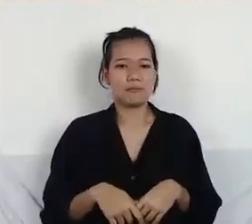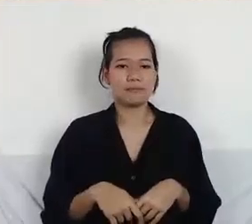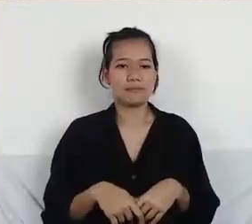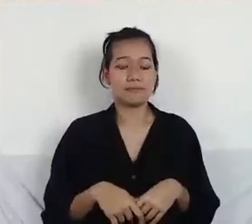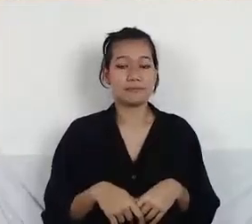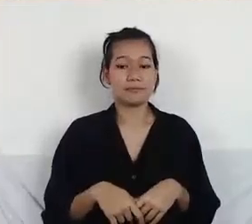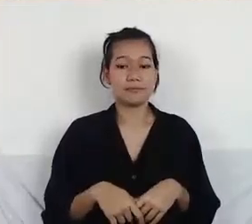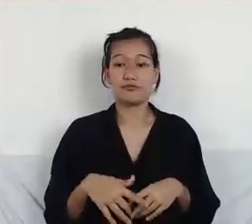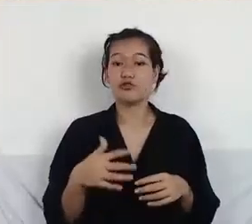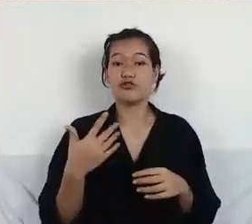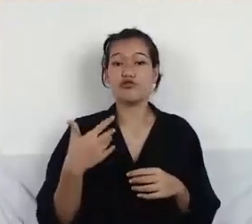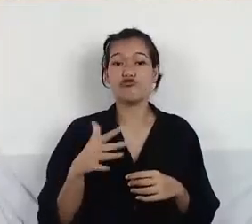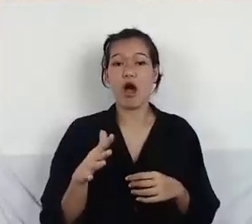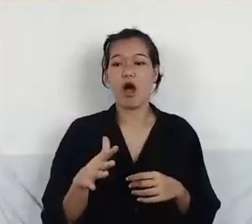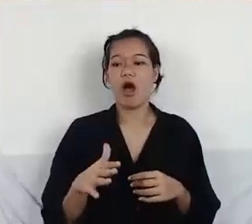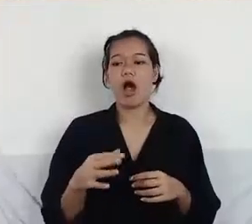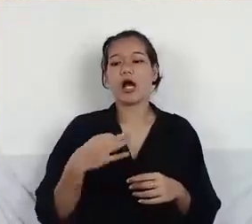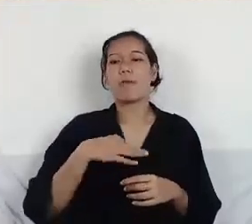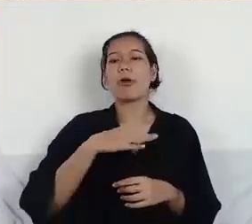Terus gak kelihatan di gereja.